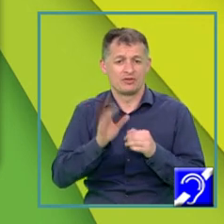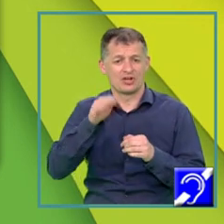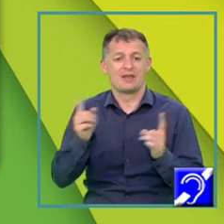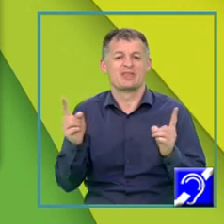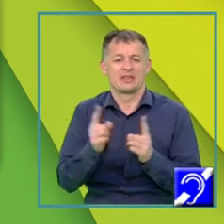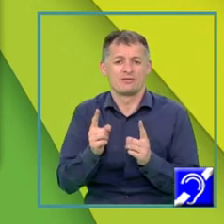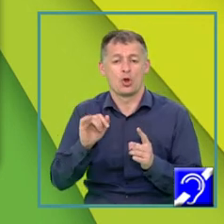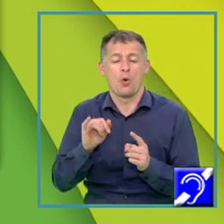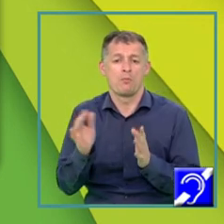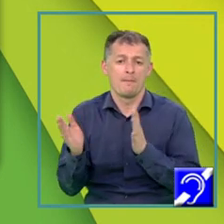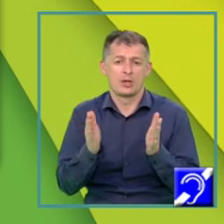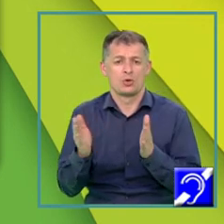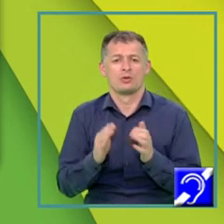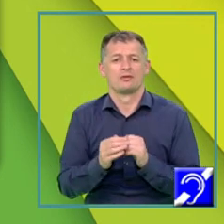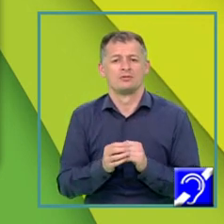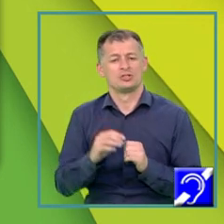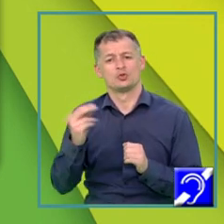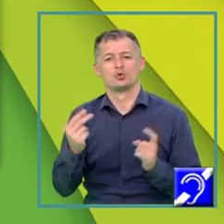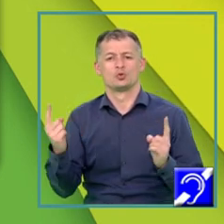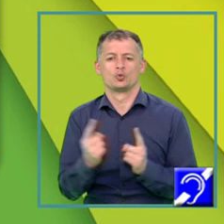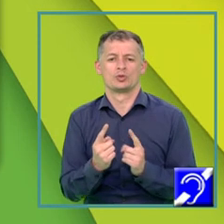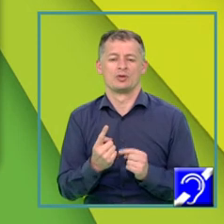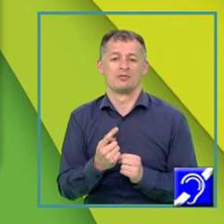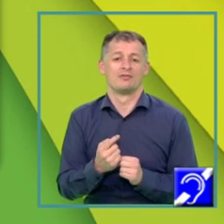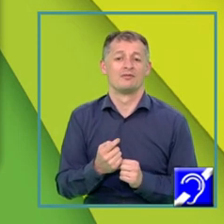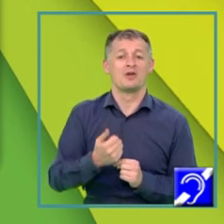și o perioadă destul de scurtă, da? Un deceniu,